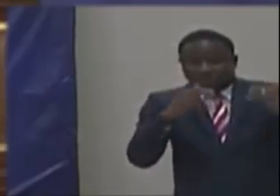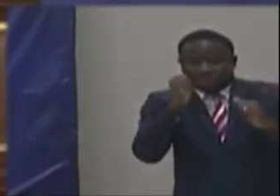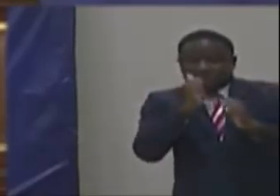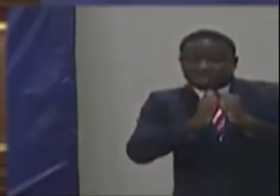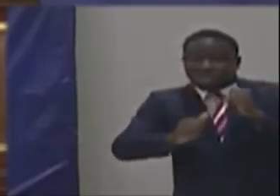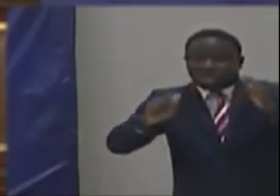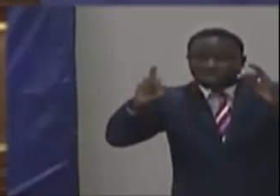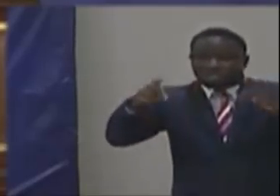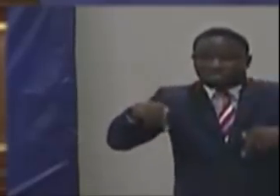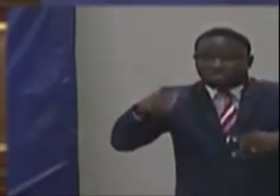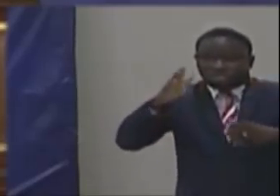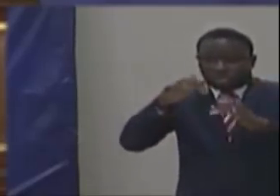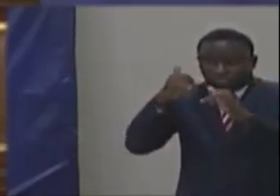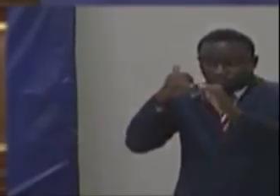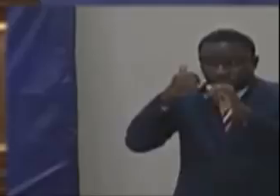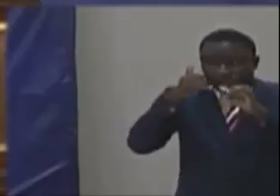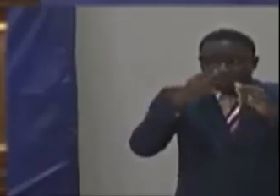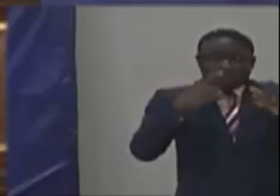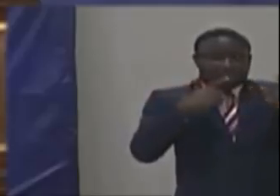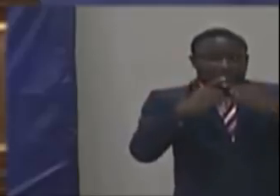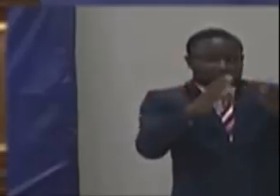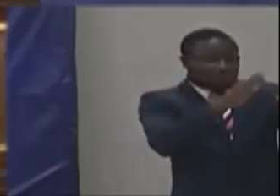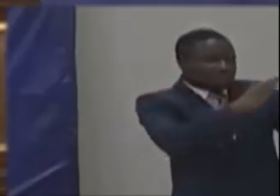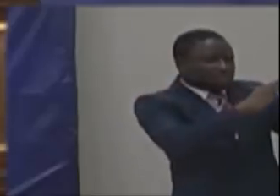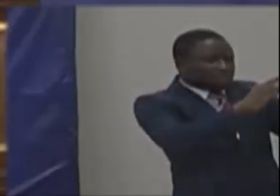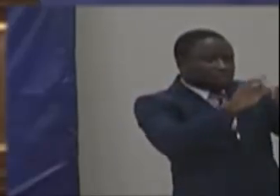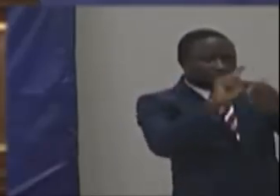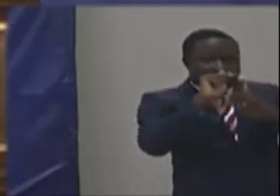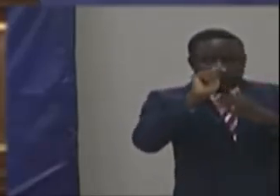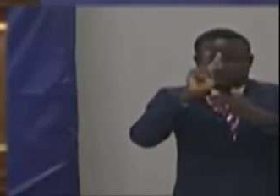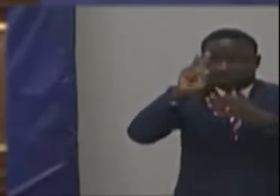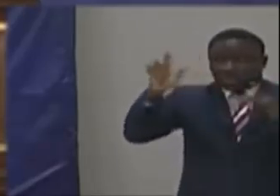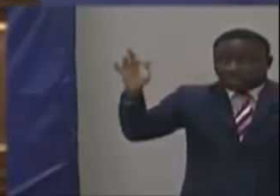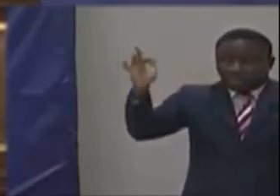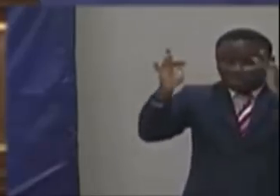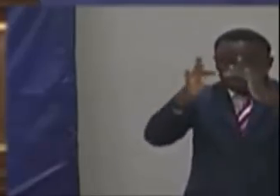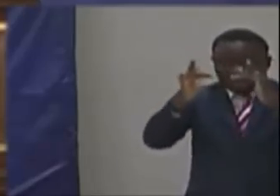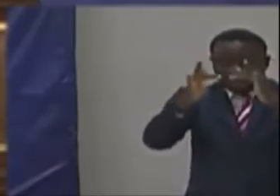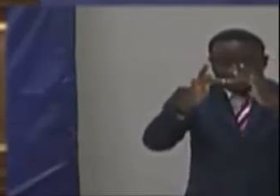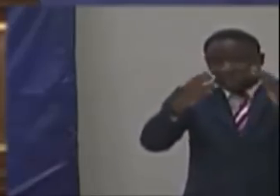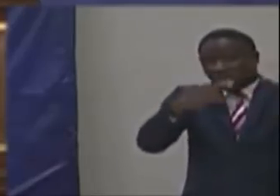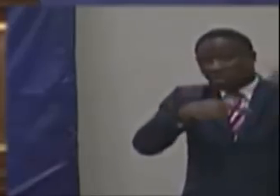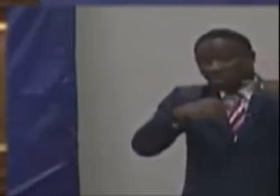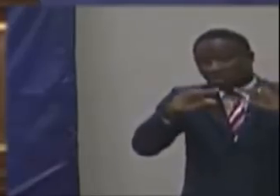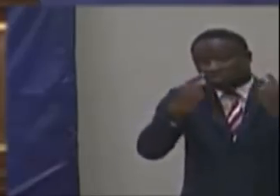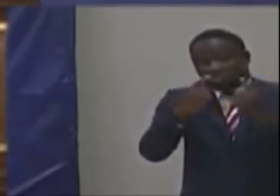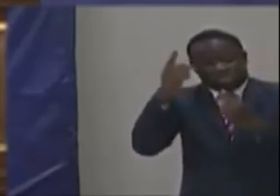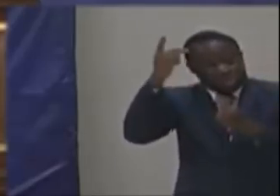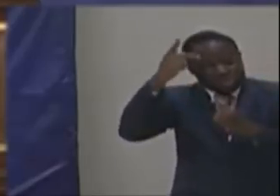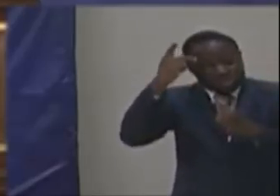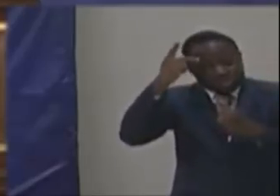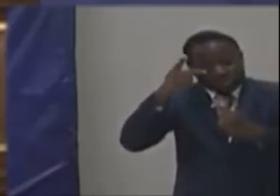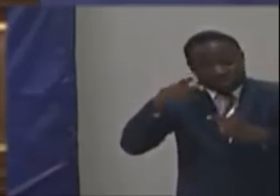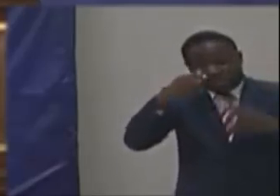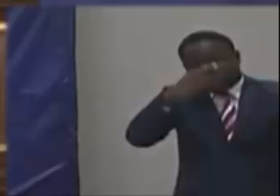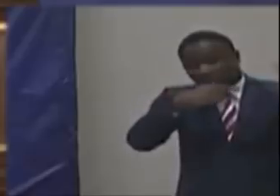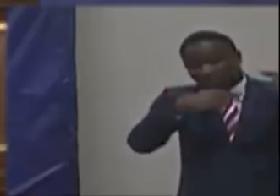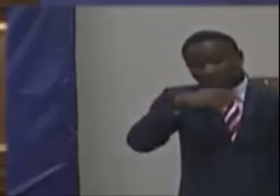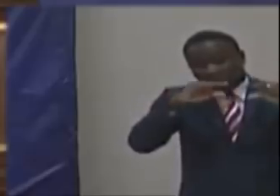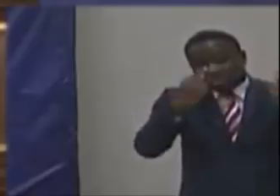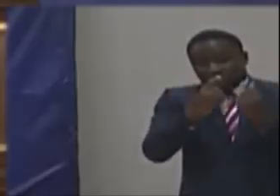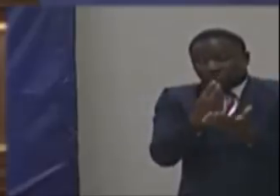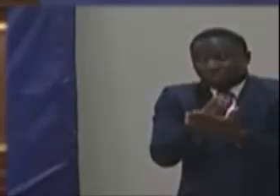monde, dans la presse parlée, écrit, télévisé avec les réseaux sociaux, engagement secteur politique, là, engagement